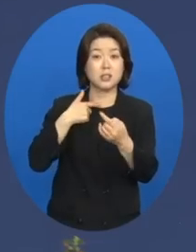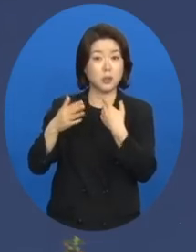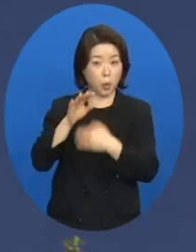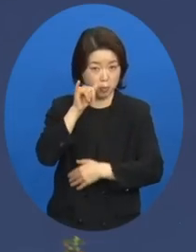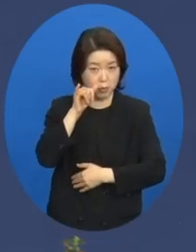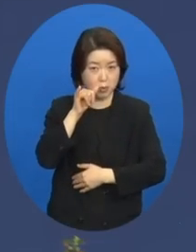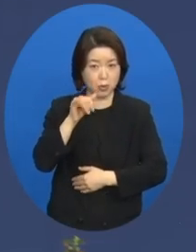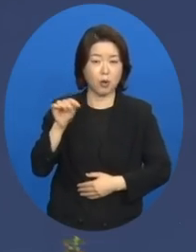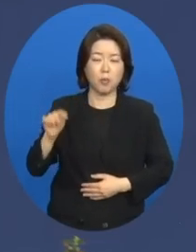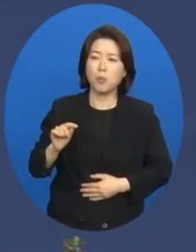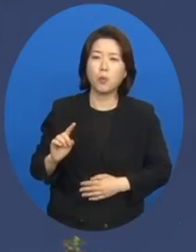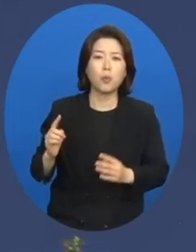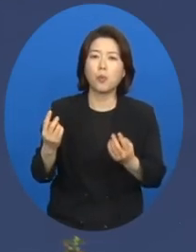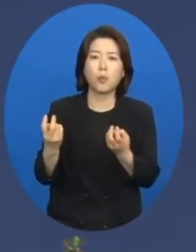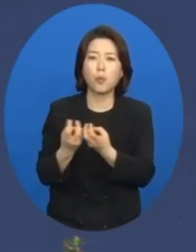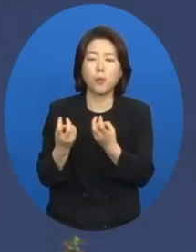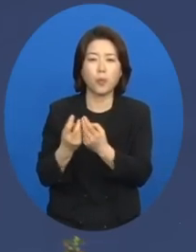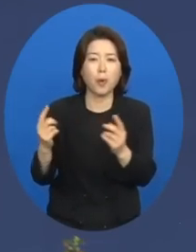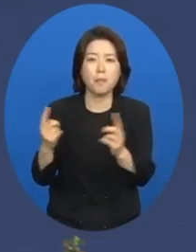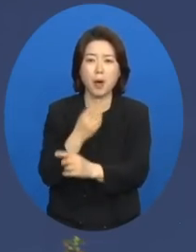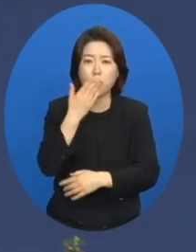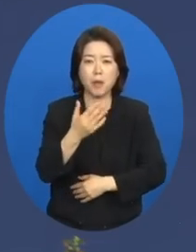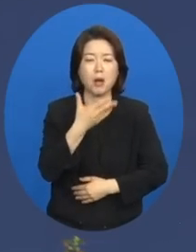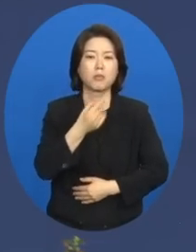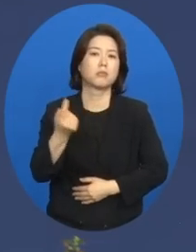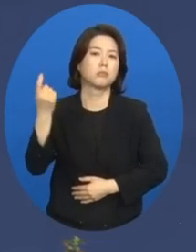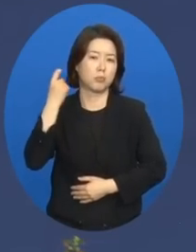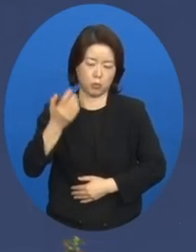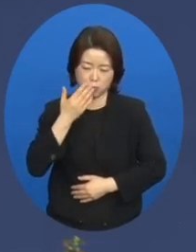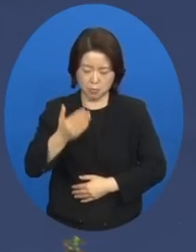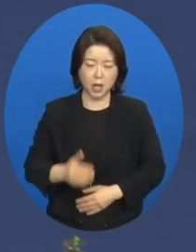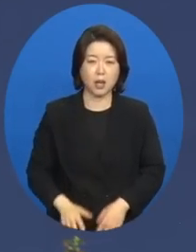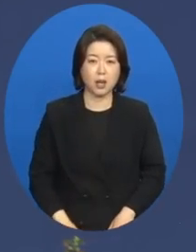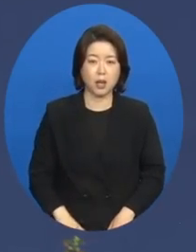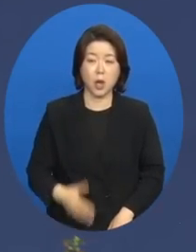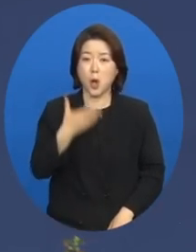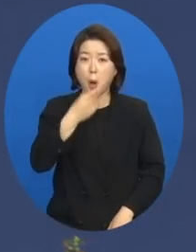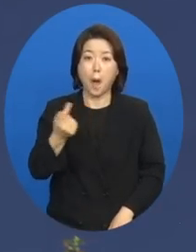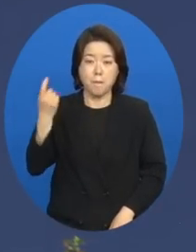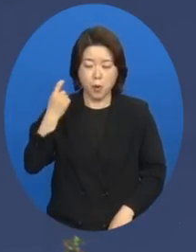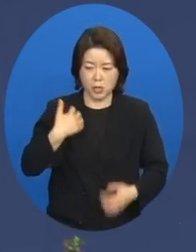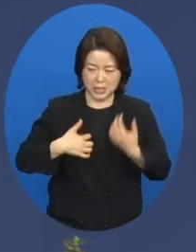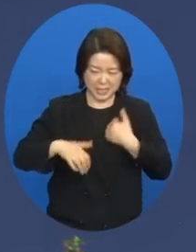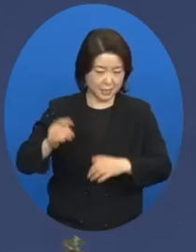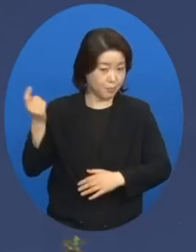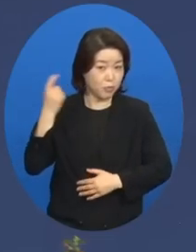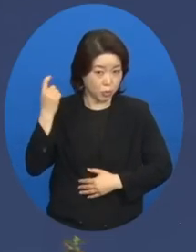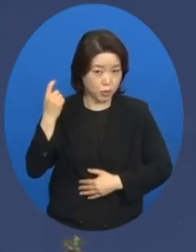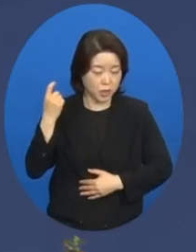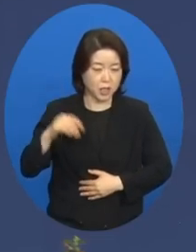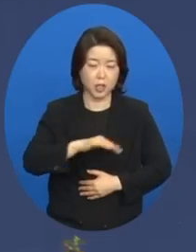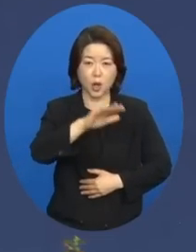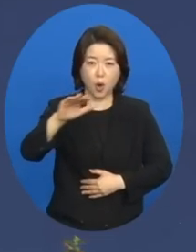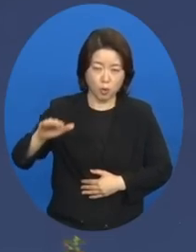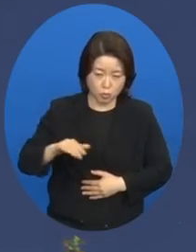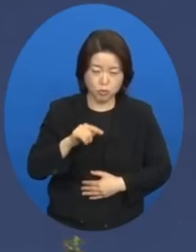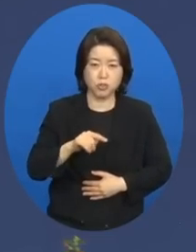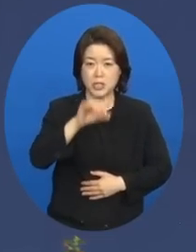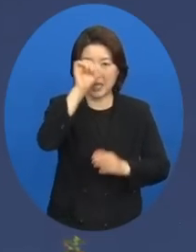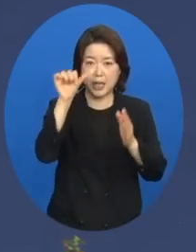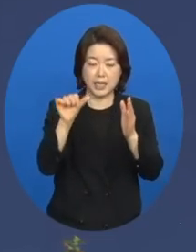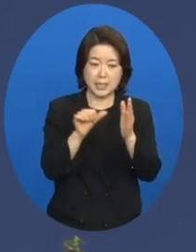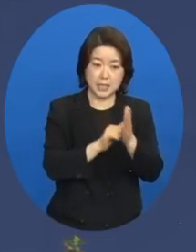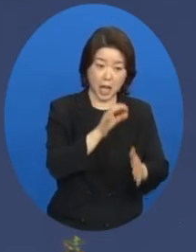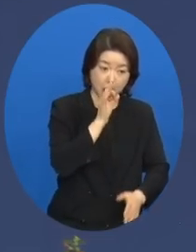근데 무엇이 이걸 이렇게 바꿔놓을까요? 복음이 바꿔놓는 거예요. 복음이 기쁜 소식이 우리의 인생을 불가능한